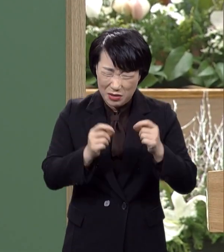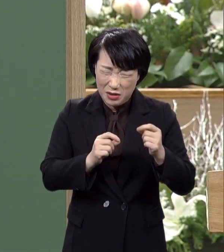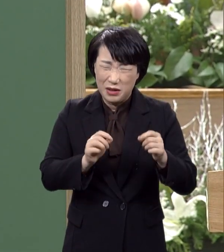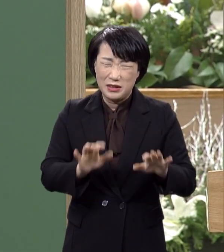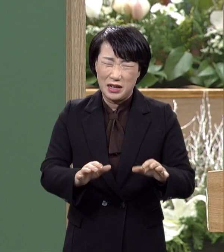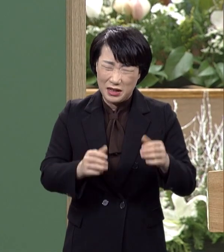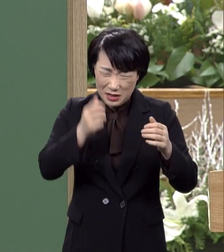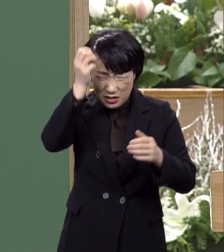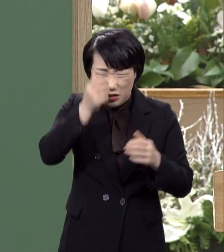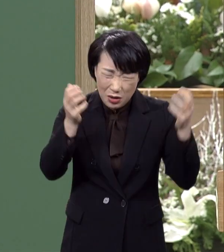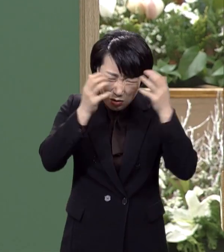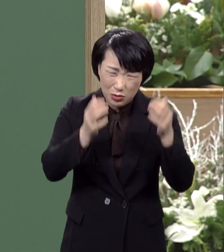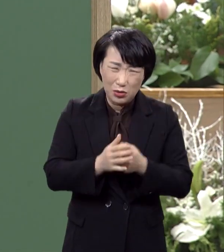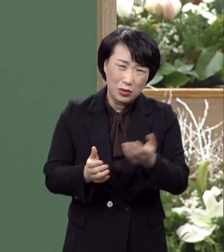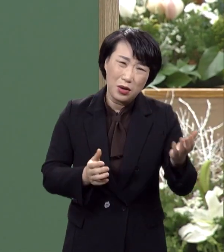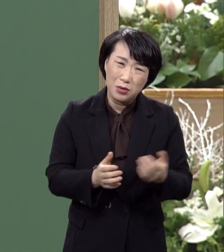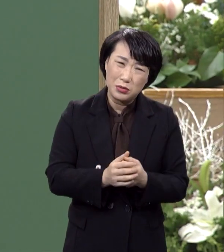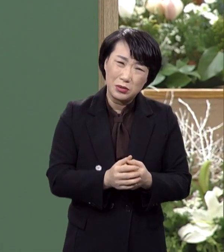영적 고통을